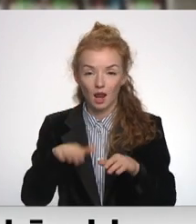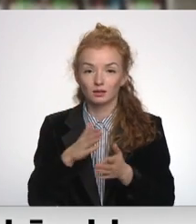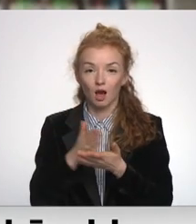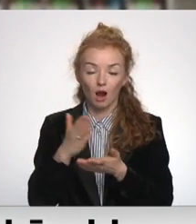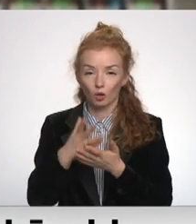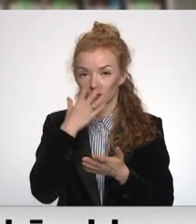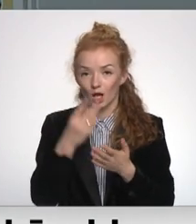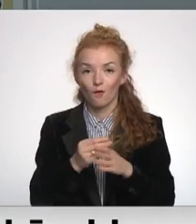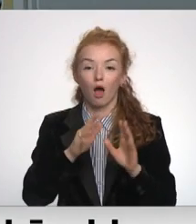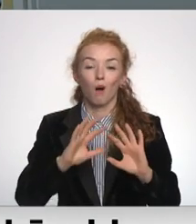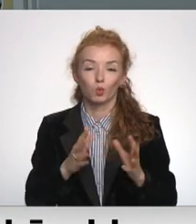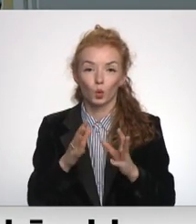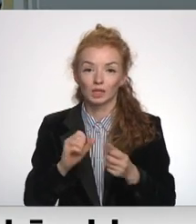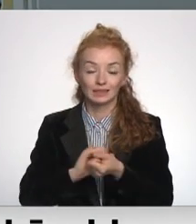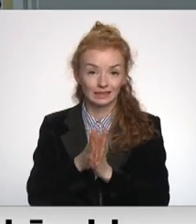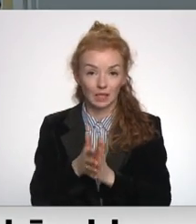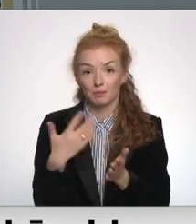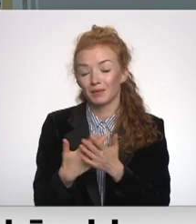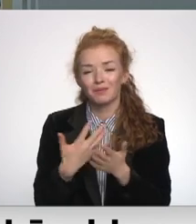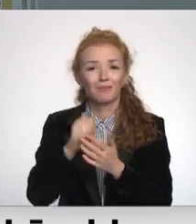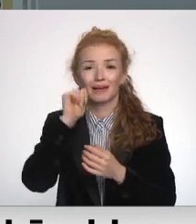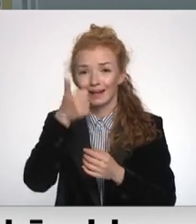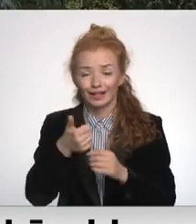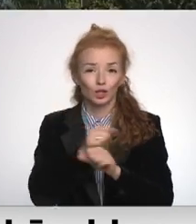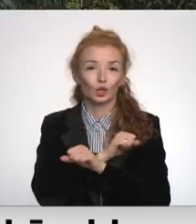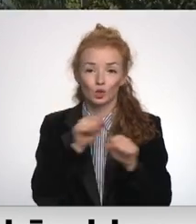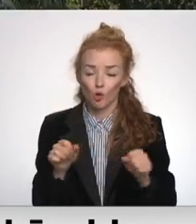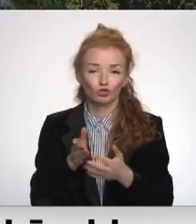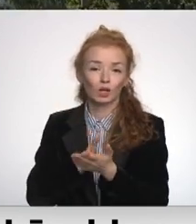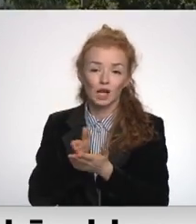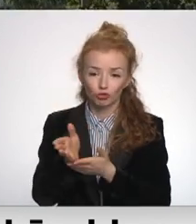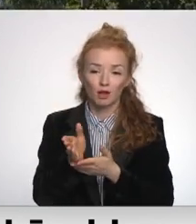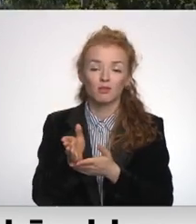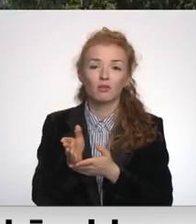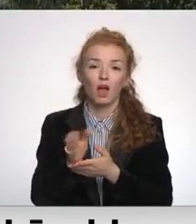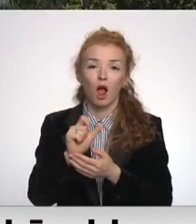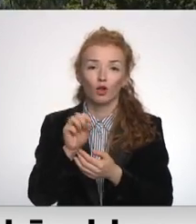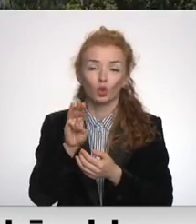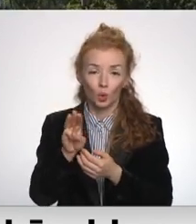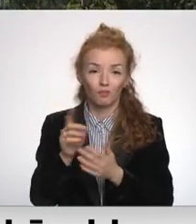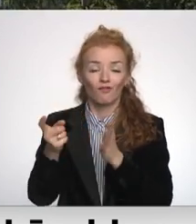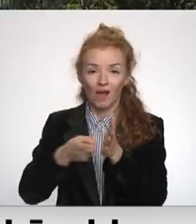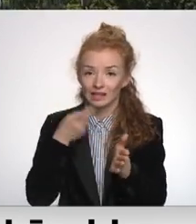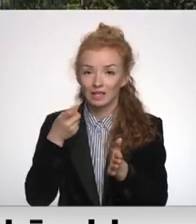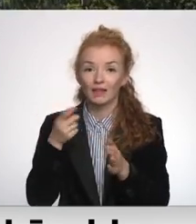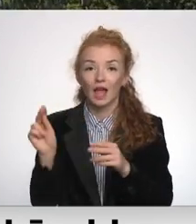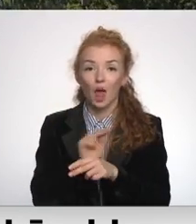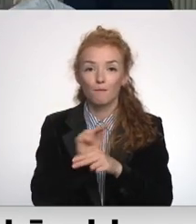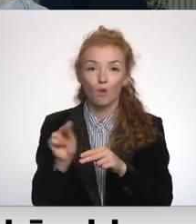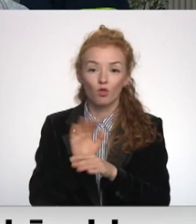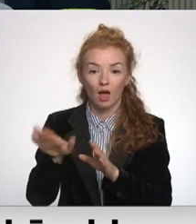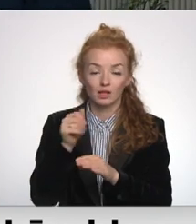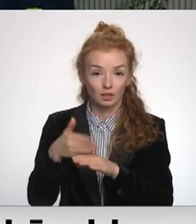sistēmu uzlabotu. Kaut vai rītdien droši griežaties Altumā, vaicājiet pēc remonta